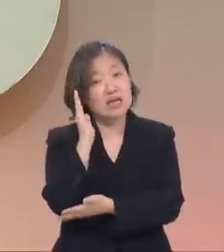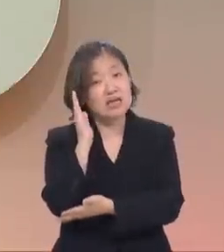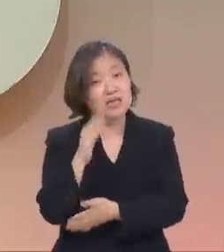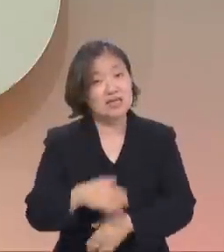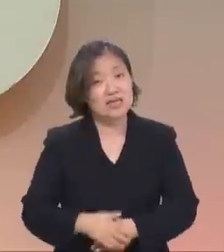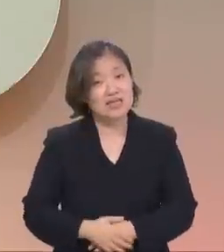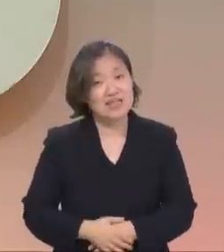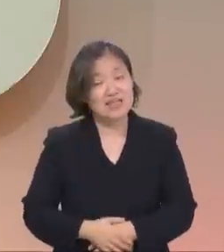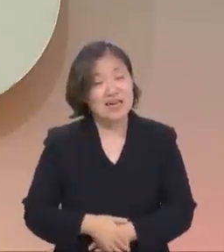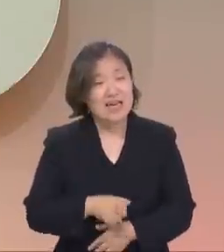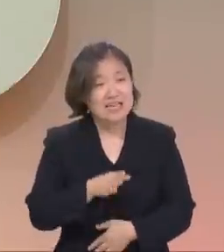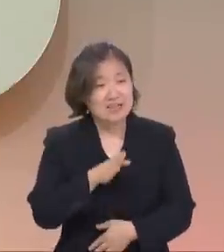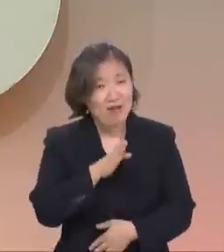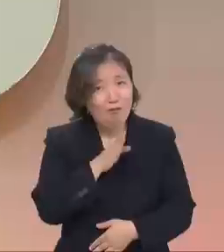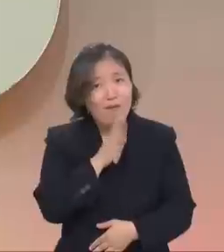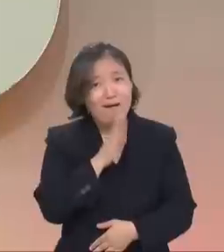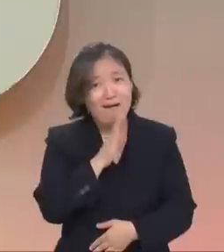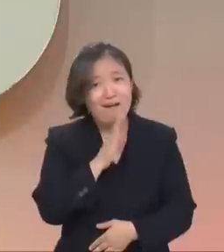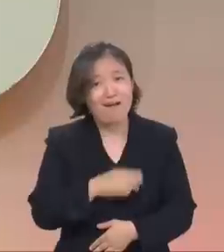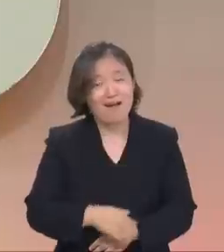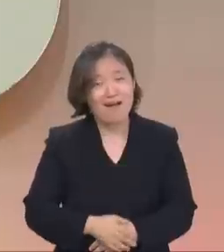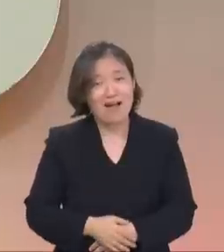세계의 내놔도